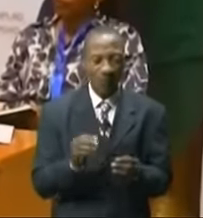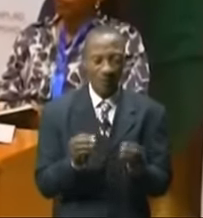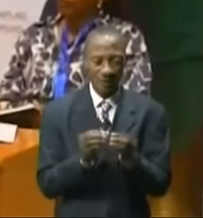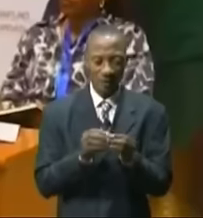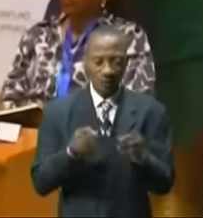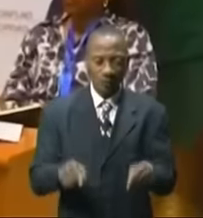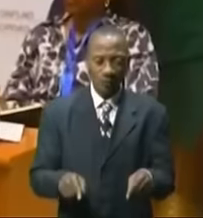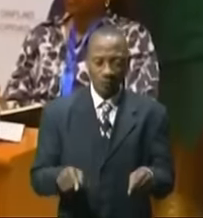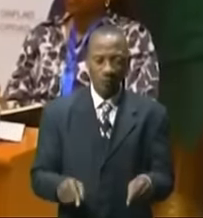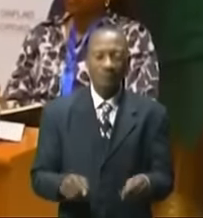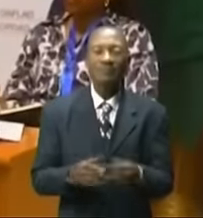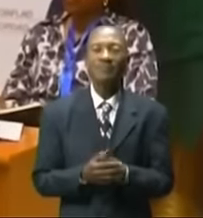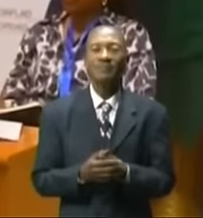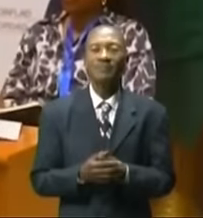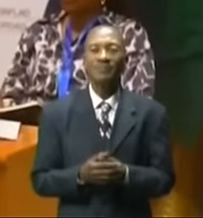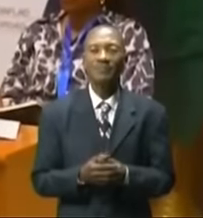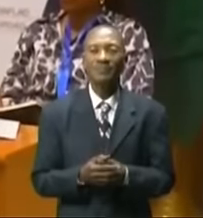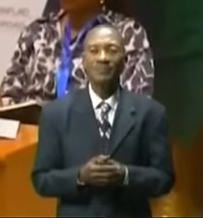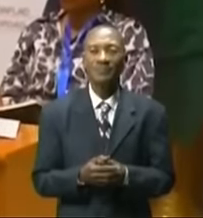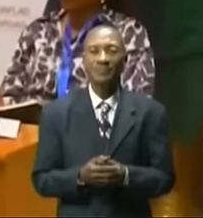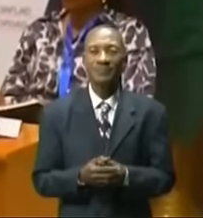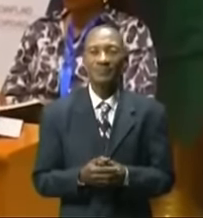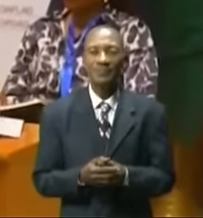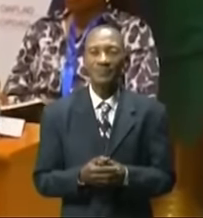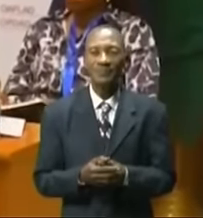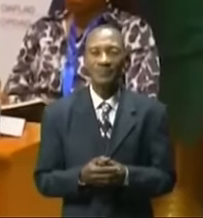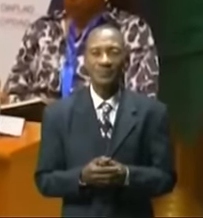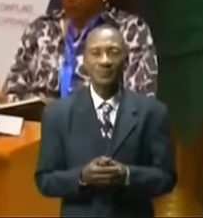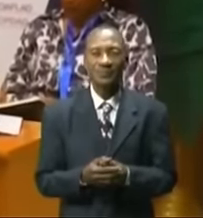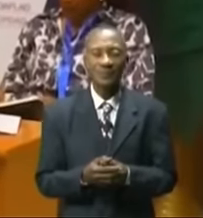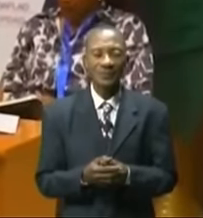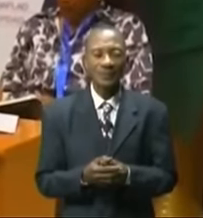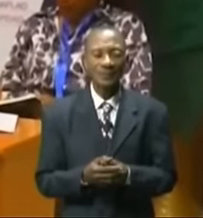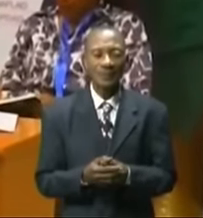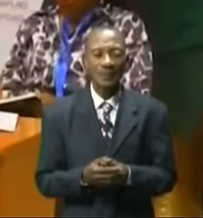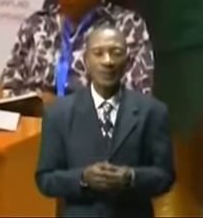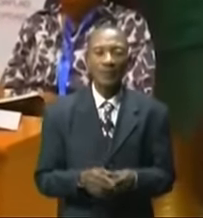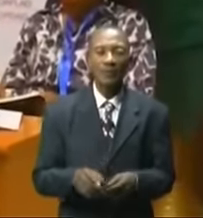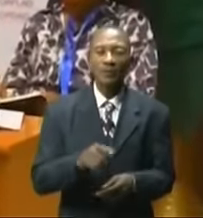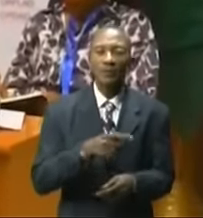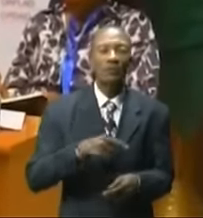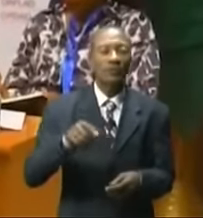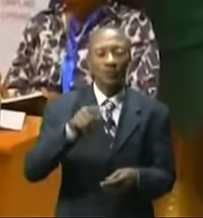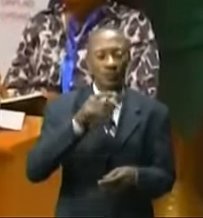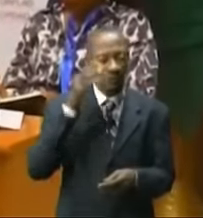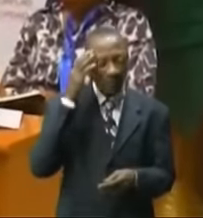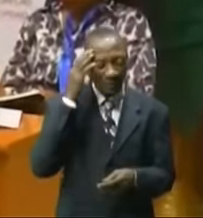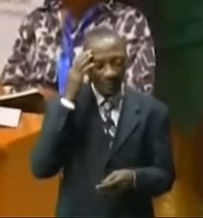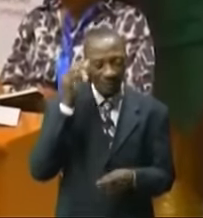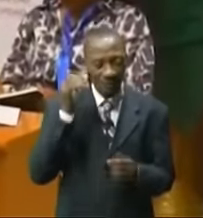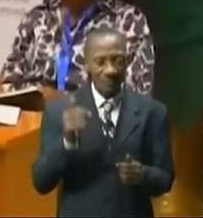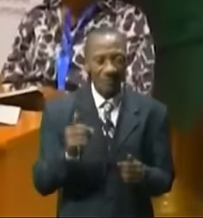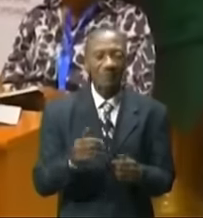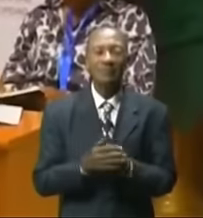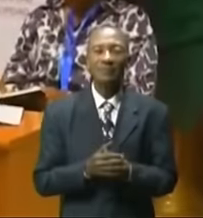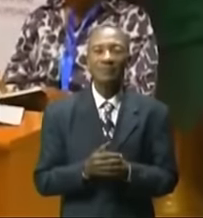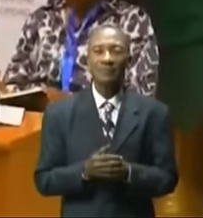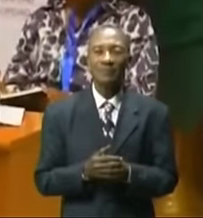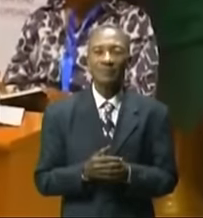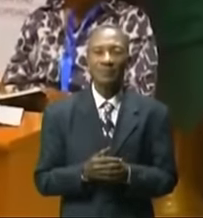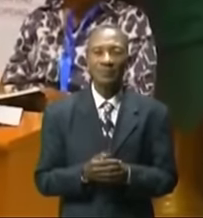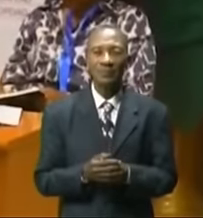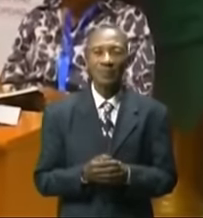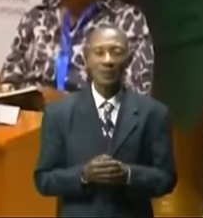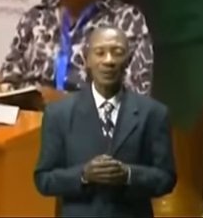de l'OPDAD. Ça fait 22 ans que l'OPDAD est au service des vulnérables. 22 ans que les premières